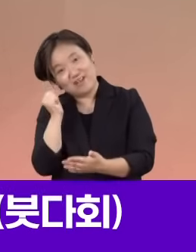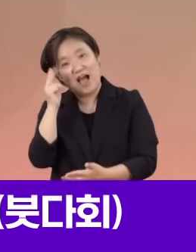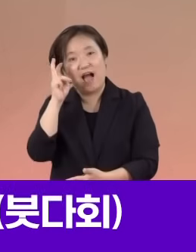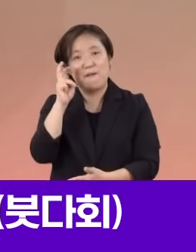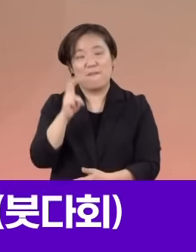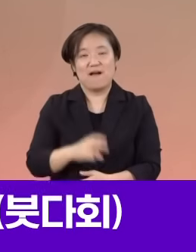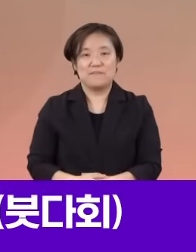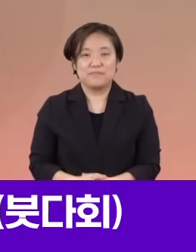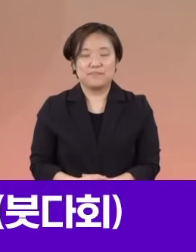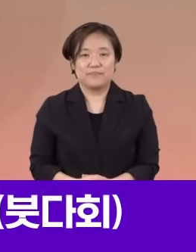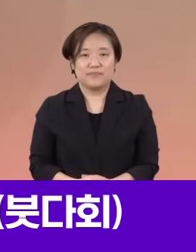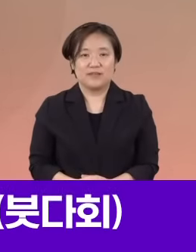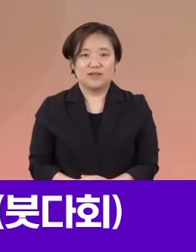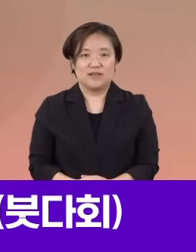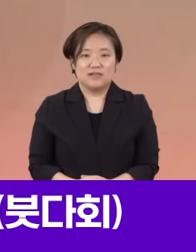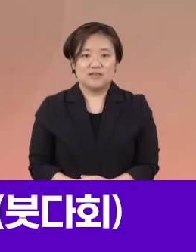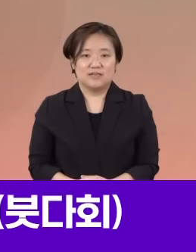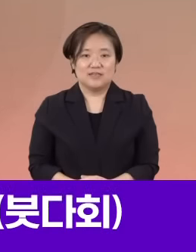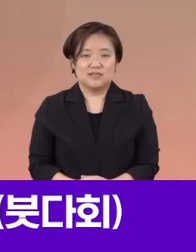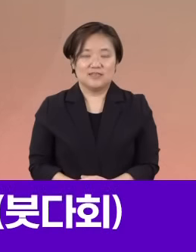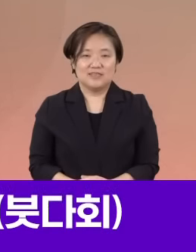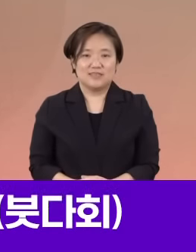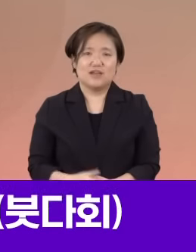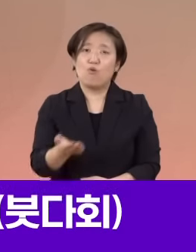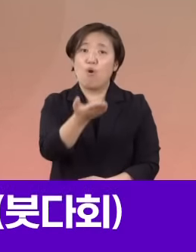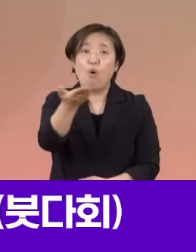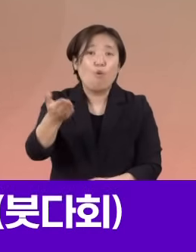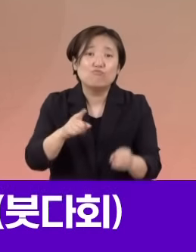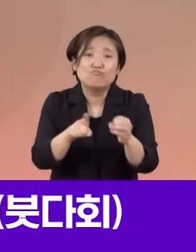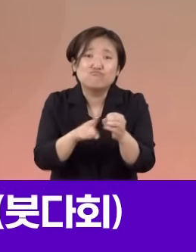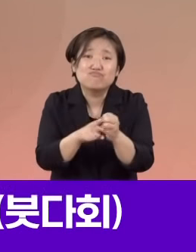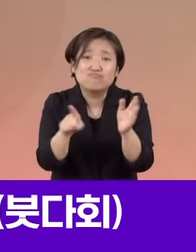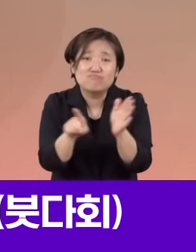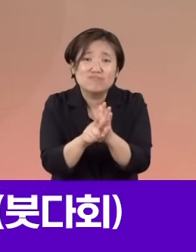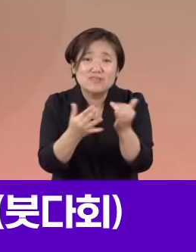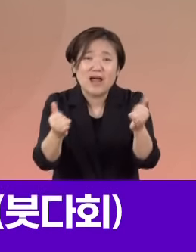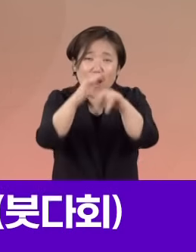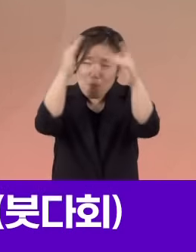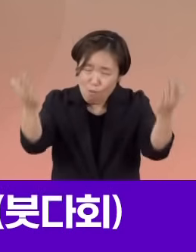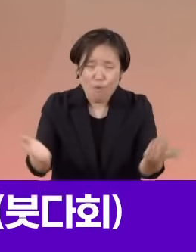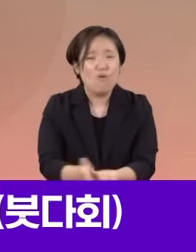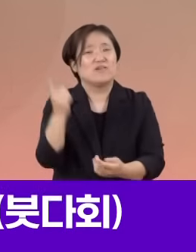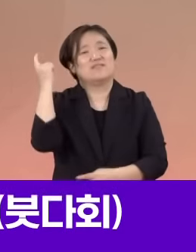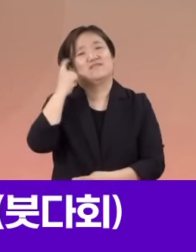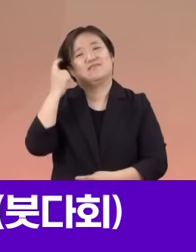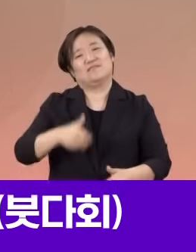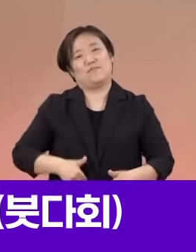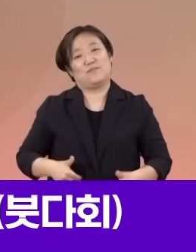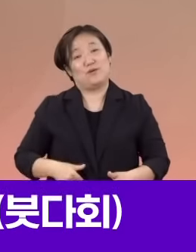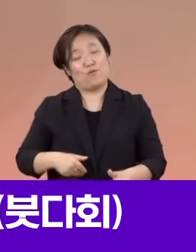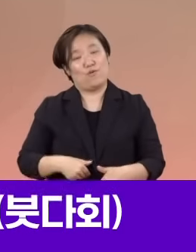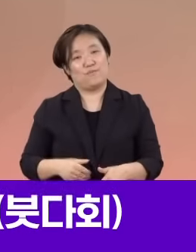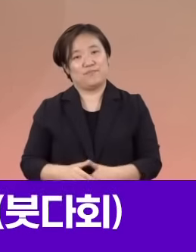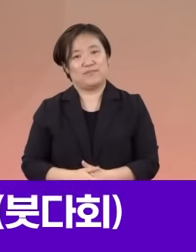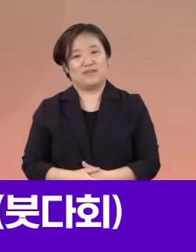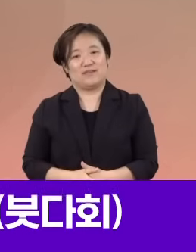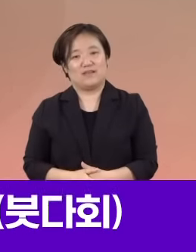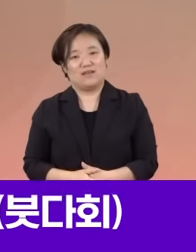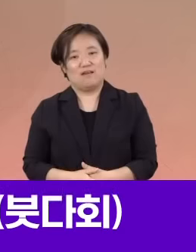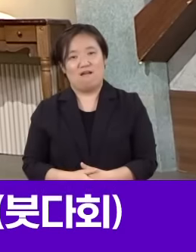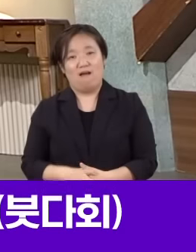거예요 근데 요거는 우리 불자들이 꼭 들었으면 좋겠어요이 염불의 힘에 대해서 나오거든요 사라락